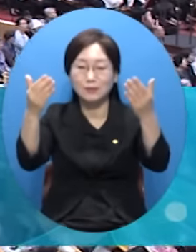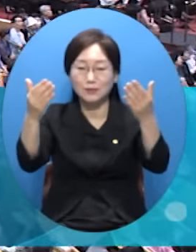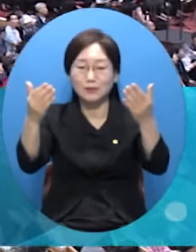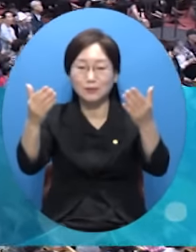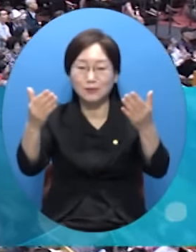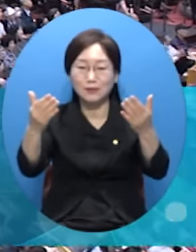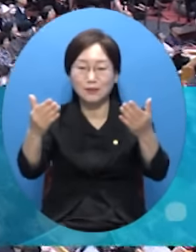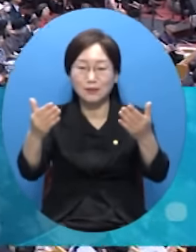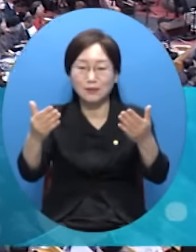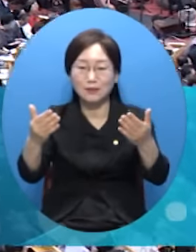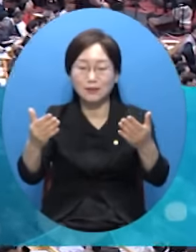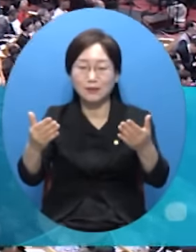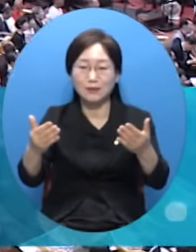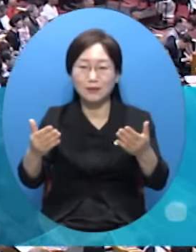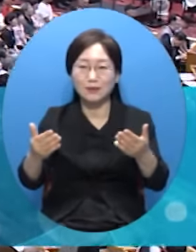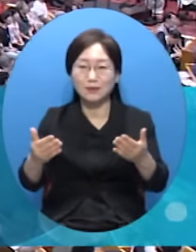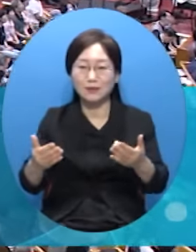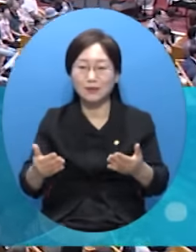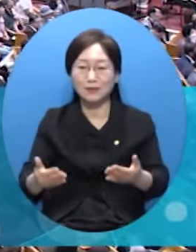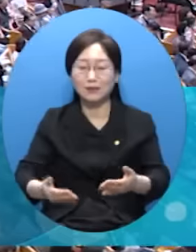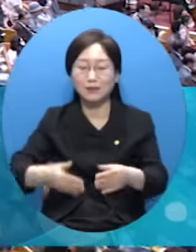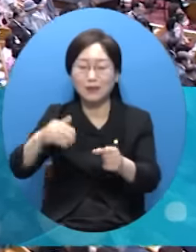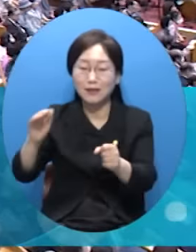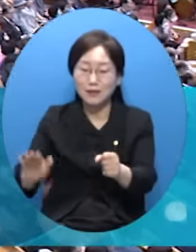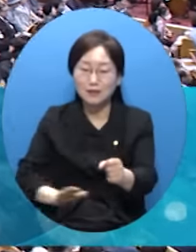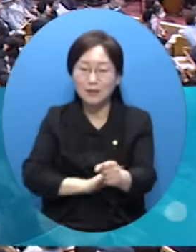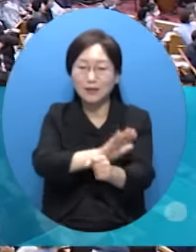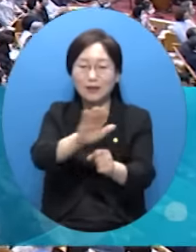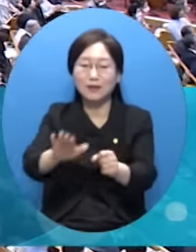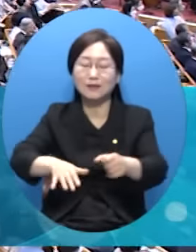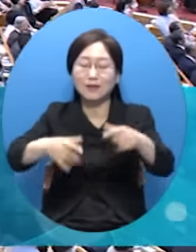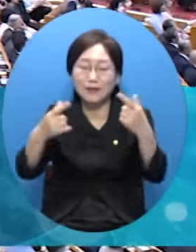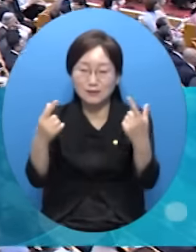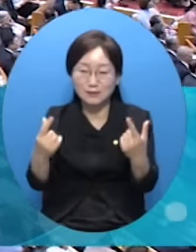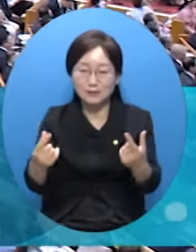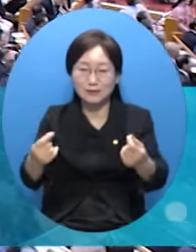것 주시도다.